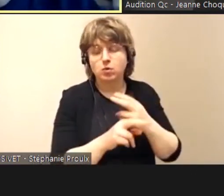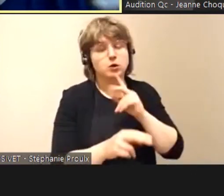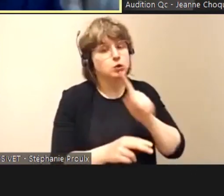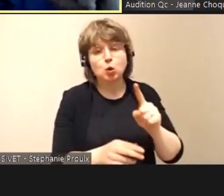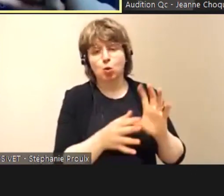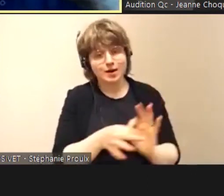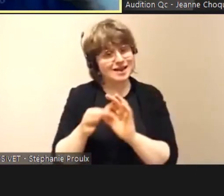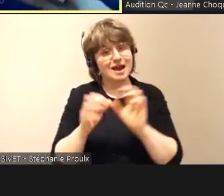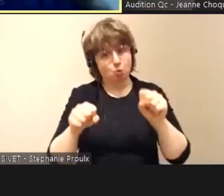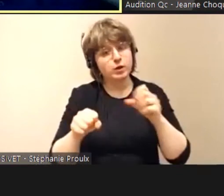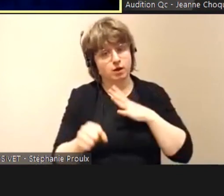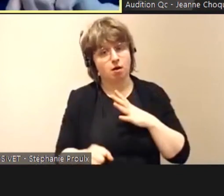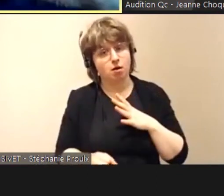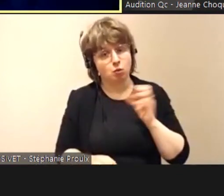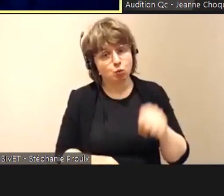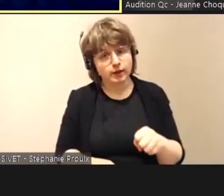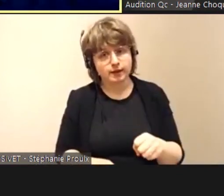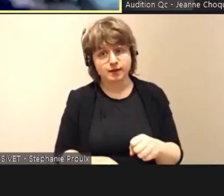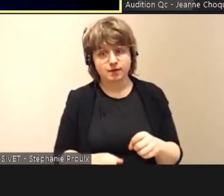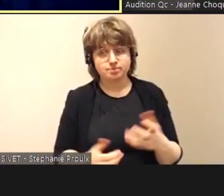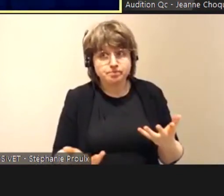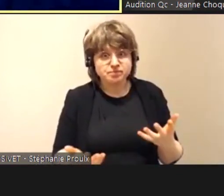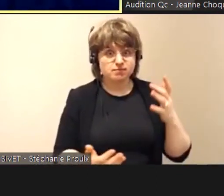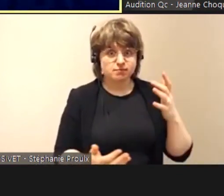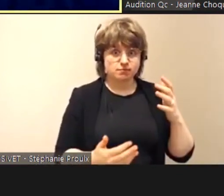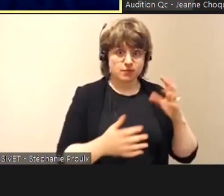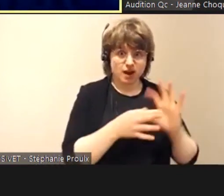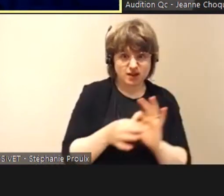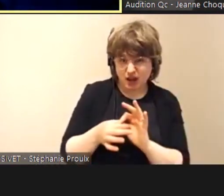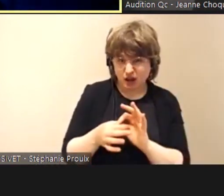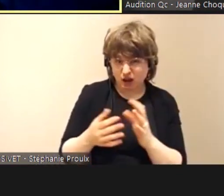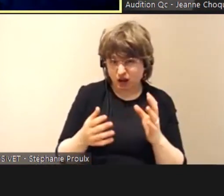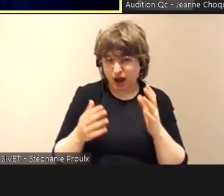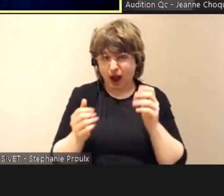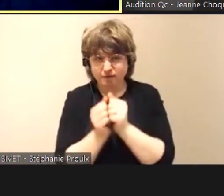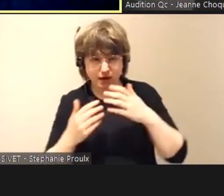lien. Est-ce que le lien est physiologique ou est-ce que le lien